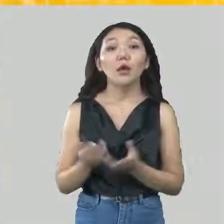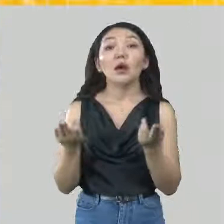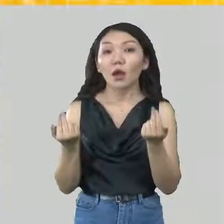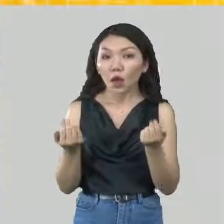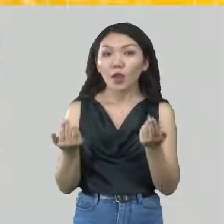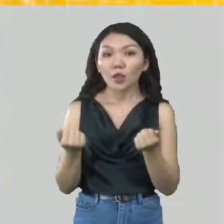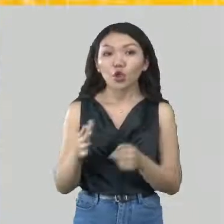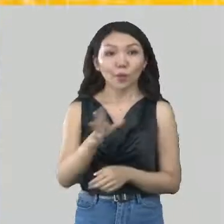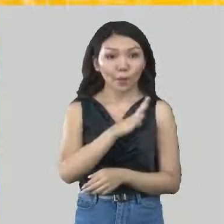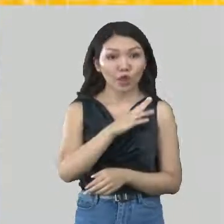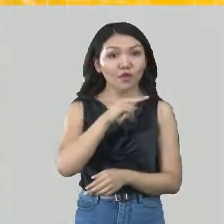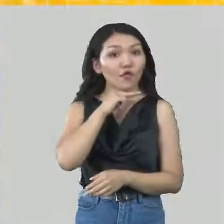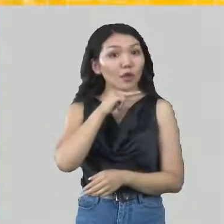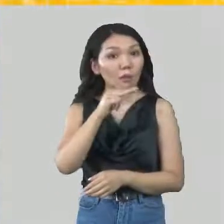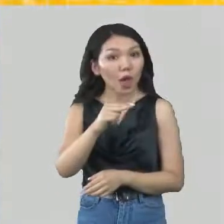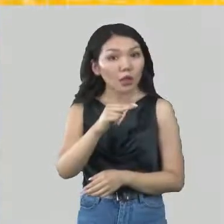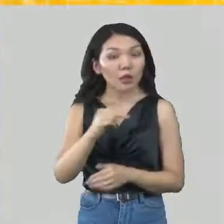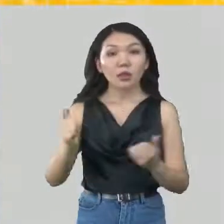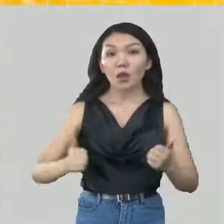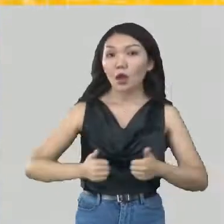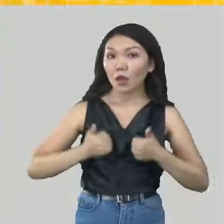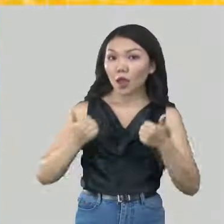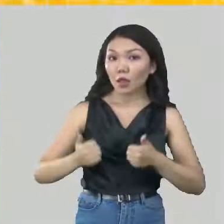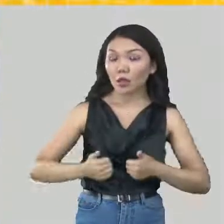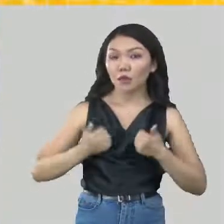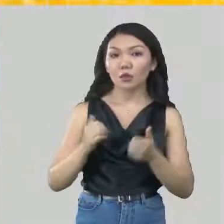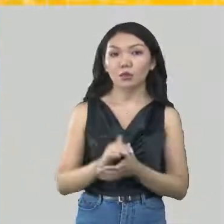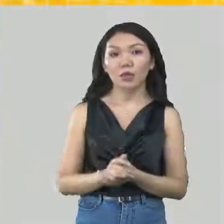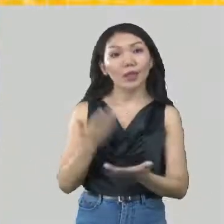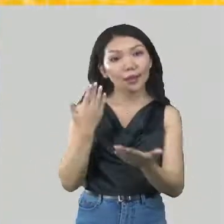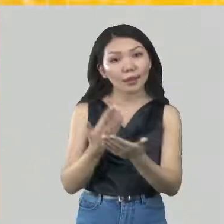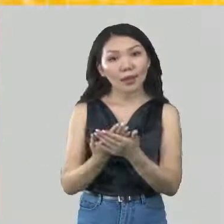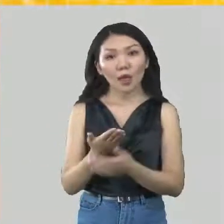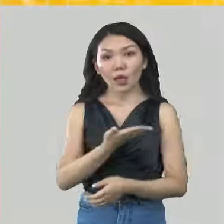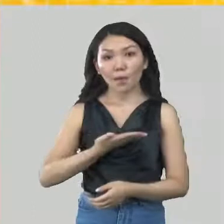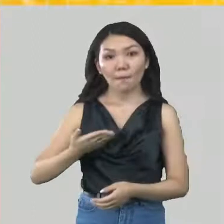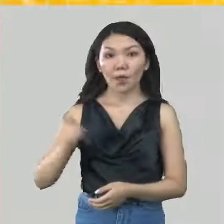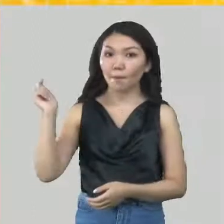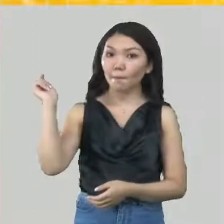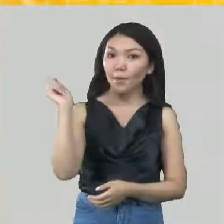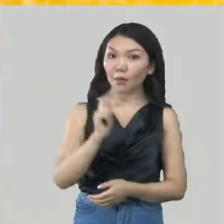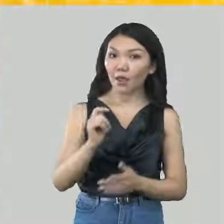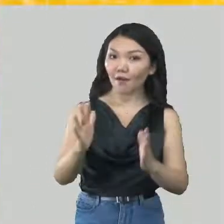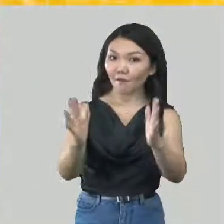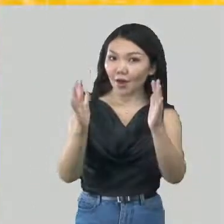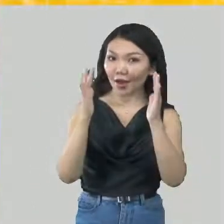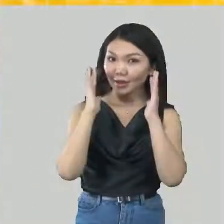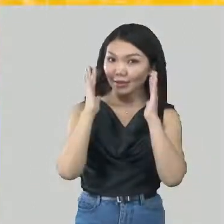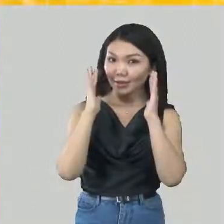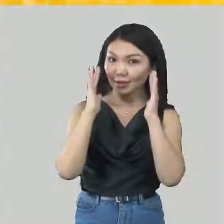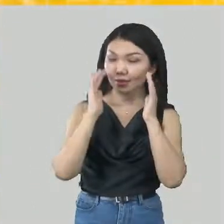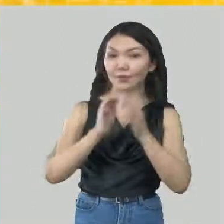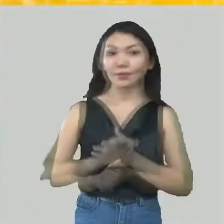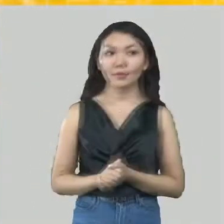Конечно, быть внимательными и старательными. Итак, мы прибыли в лес.